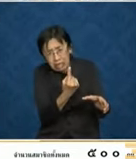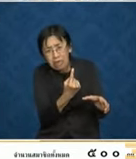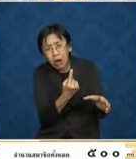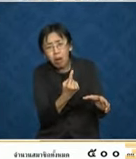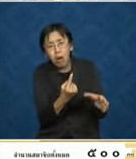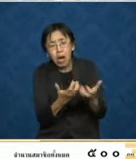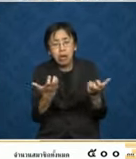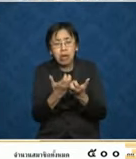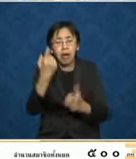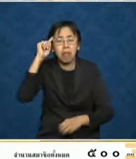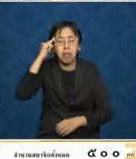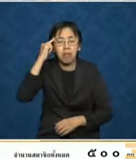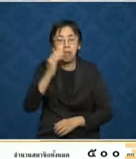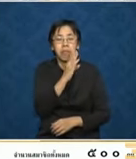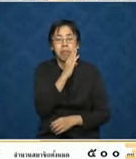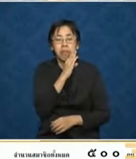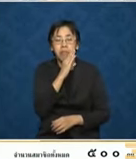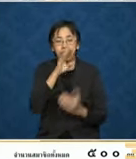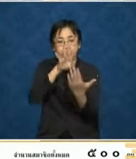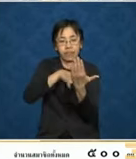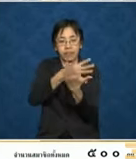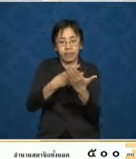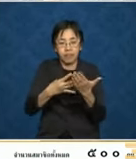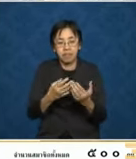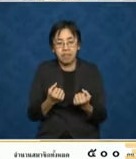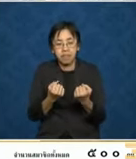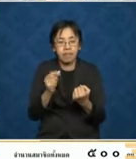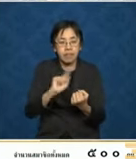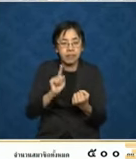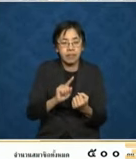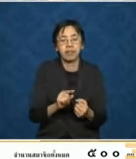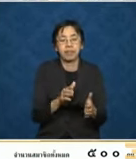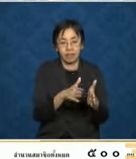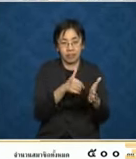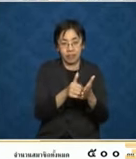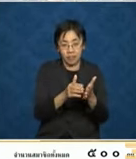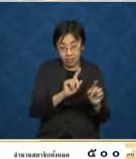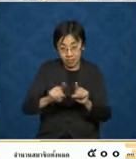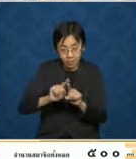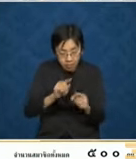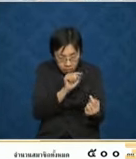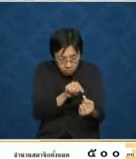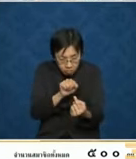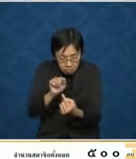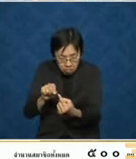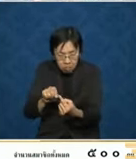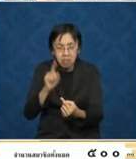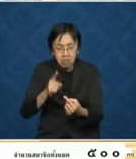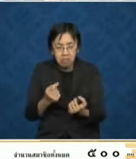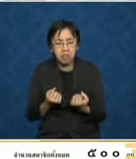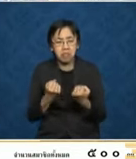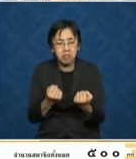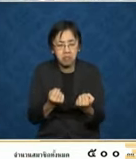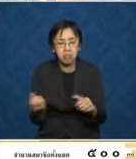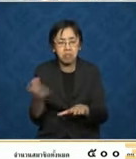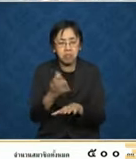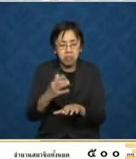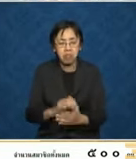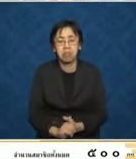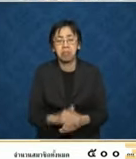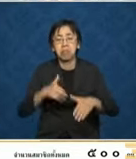ไรครับหากเรายังไม่มีตารางเก็บขยะที่แบ่งตามประเภทขยะเราจะให้พี่น้องเราคัดแยกขยะได้อย่าง